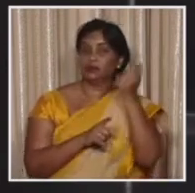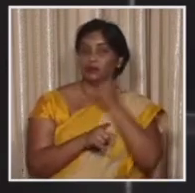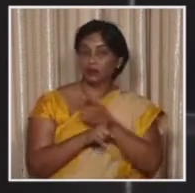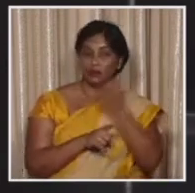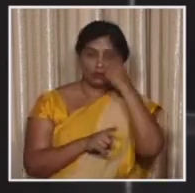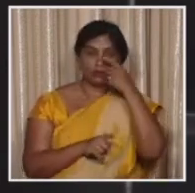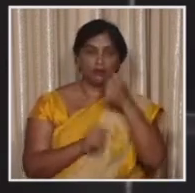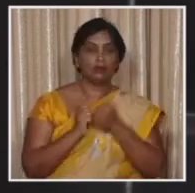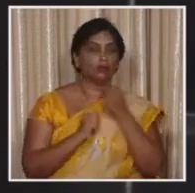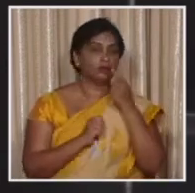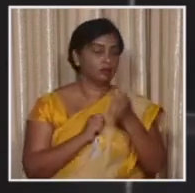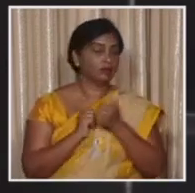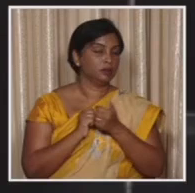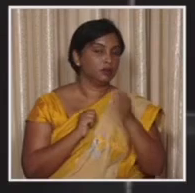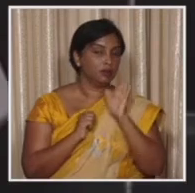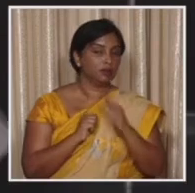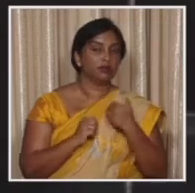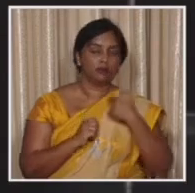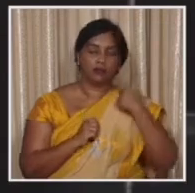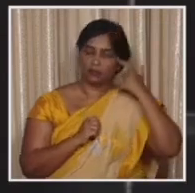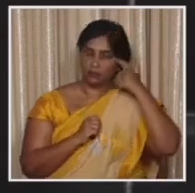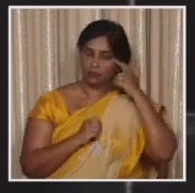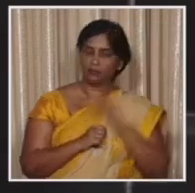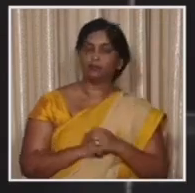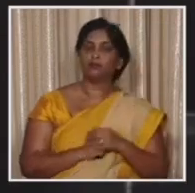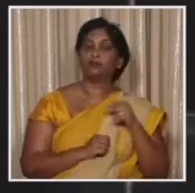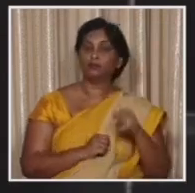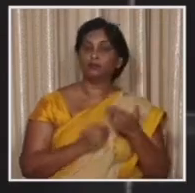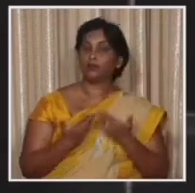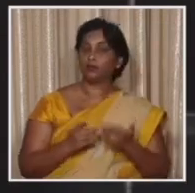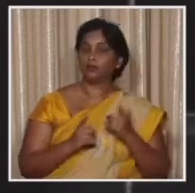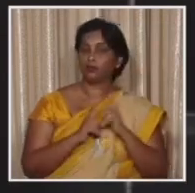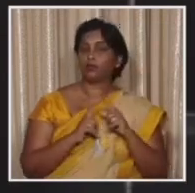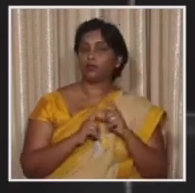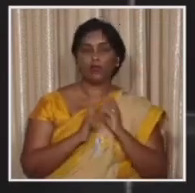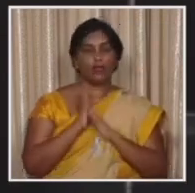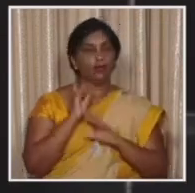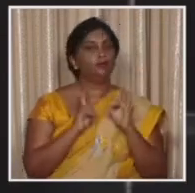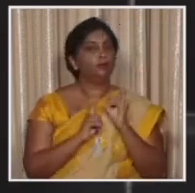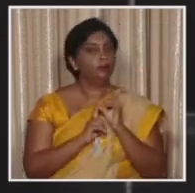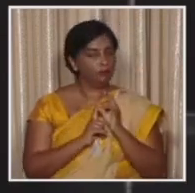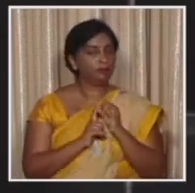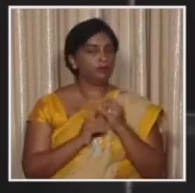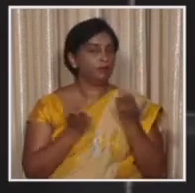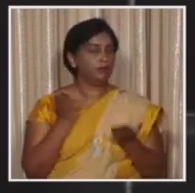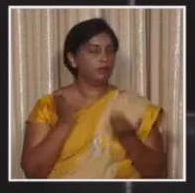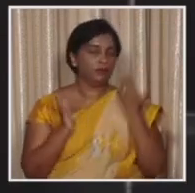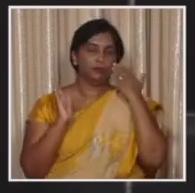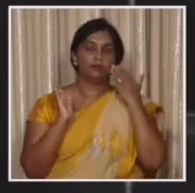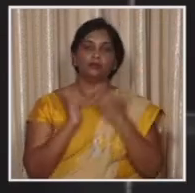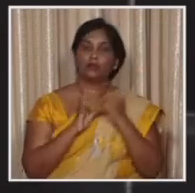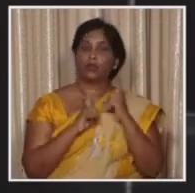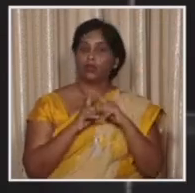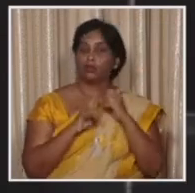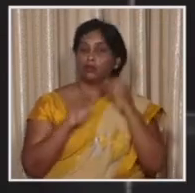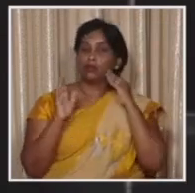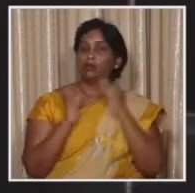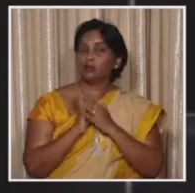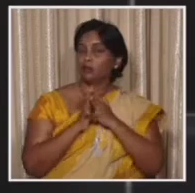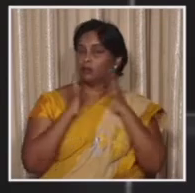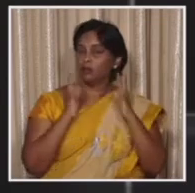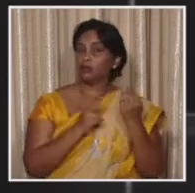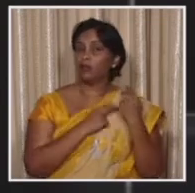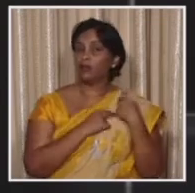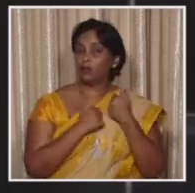රජය මගින් ගෙවීමට පියවර ගත් අයුරු මගේ මතකයට එනවා. අපේ වර්තමාන අධ්‍යාපන අමාත්‍යතුමන්ද සමබරව සිටින අධ්‍යාපන ශාස්ත්‍රයේ බැරෑරුම්